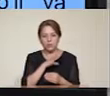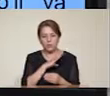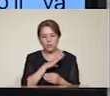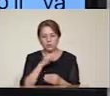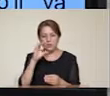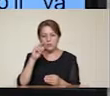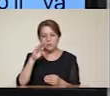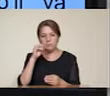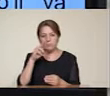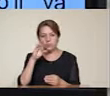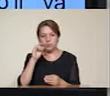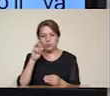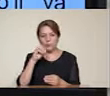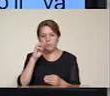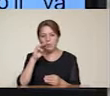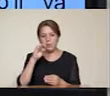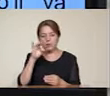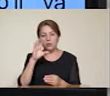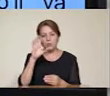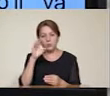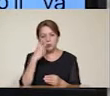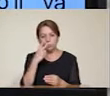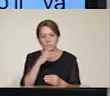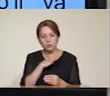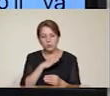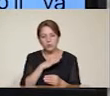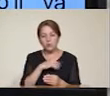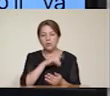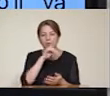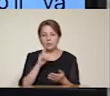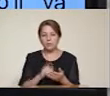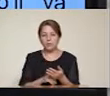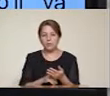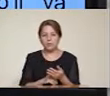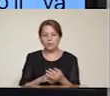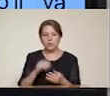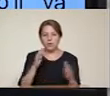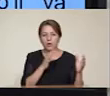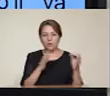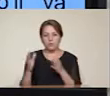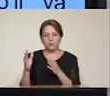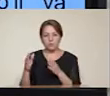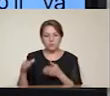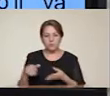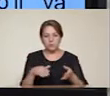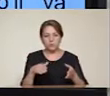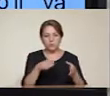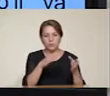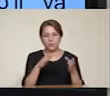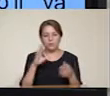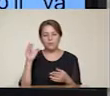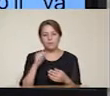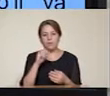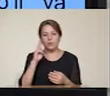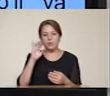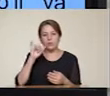ko'rsatkichi 500 kilometrni ko'rsatdi. Ana endi savol. Avtobusning bosib o'tilgan yo'li va